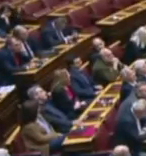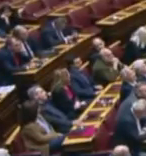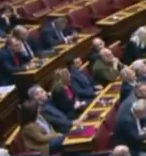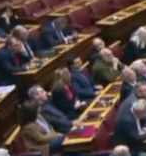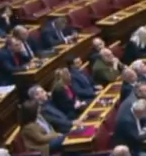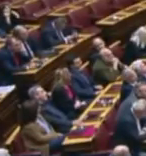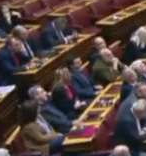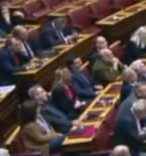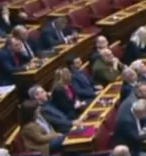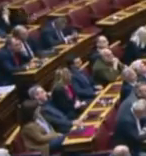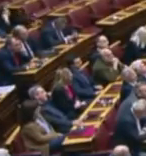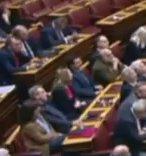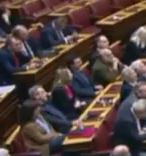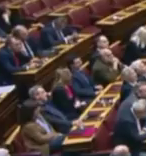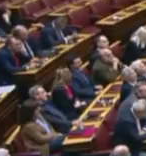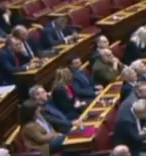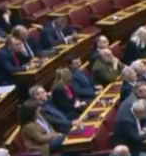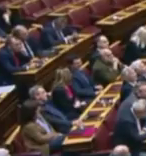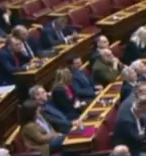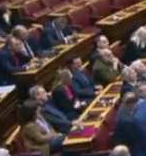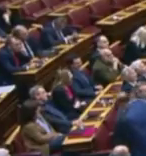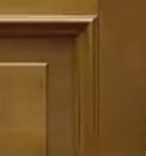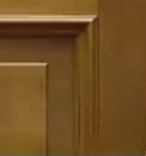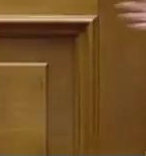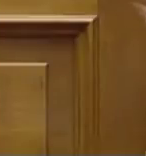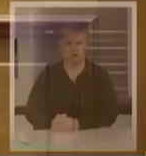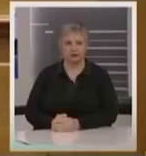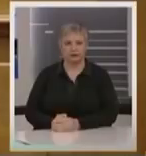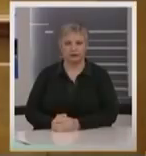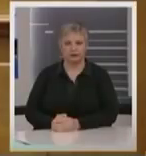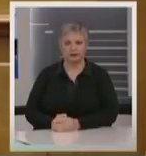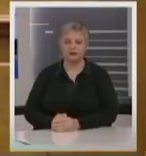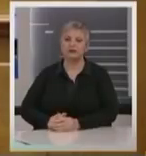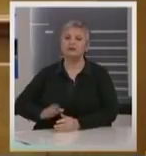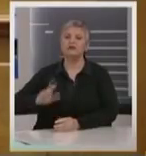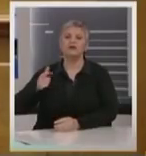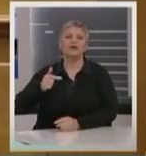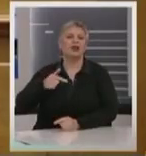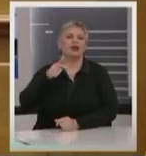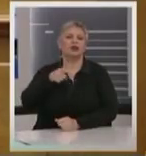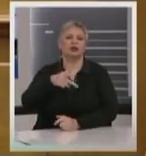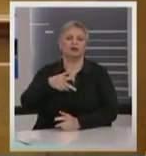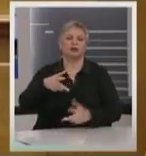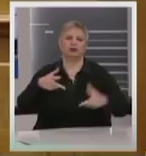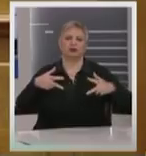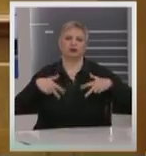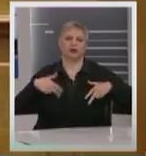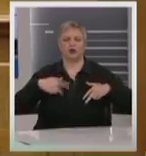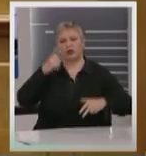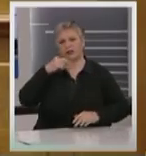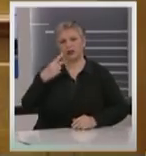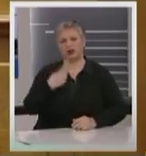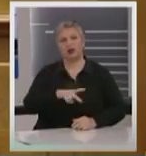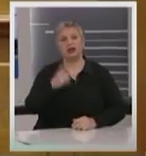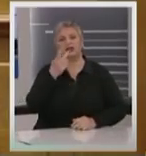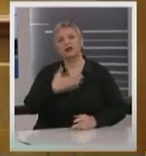Και ο Πορτογάλος Υπουργός Οικονομικών, κατά τα άλλα σοσιαλιστής, και πανηγυρίζατε που εκλέχτηκε πρόεδρος του Eurogroup,